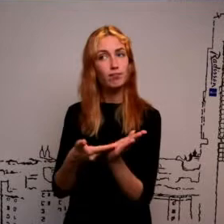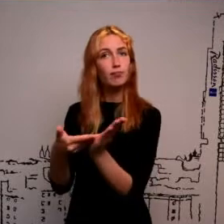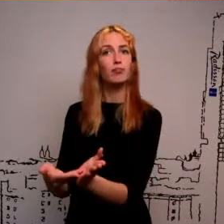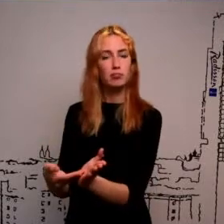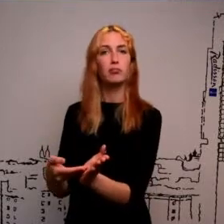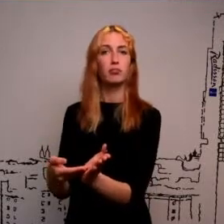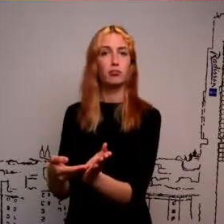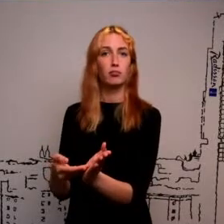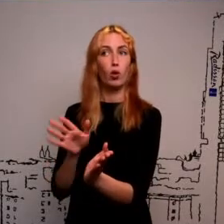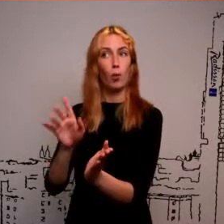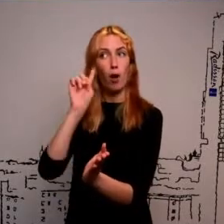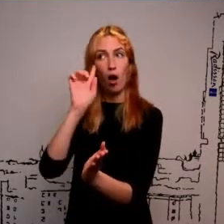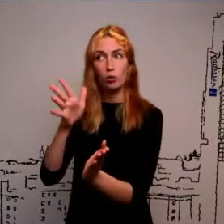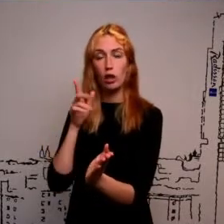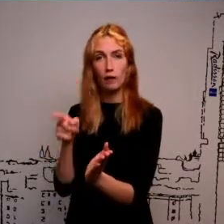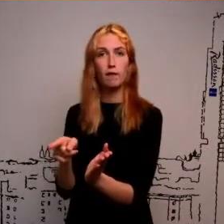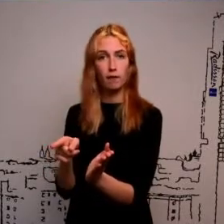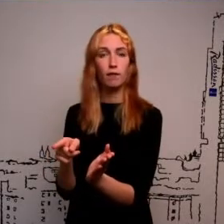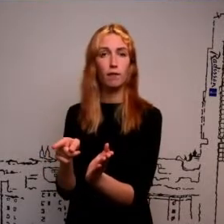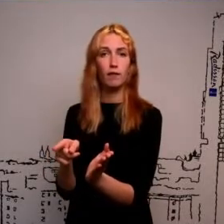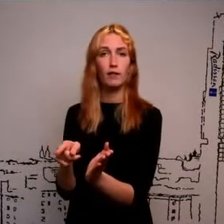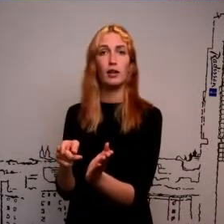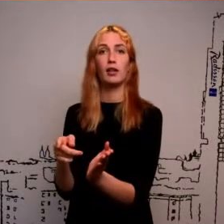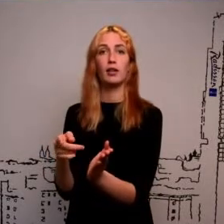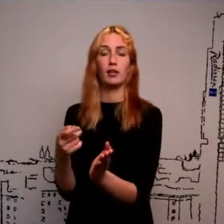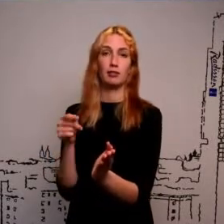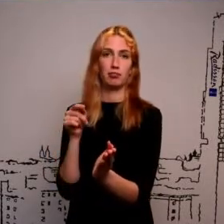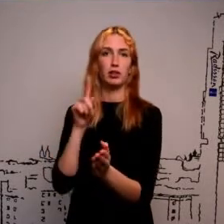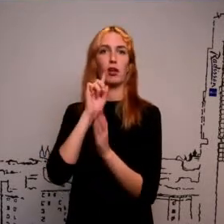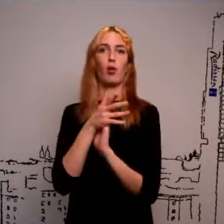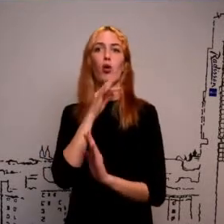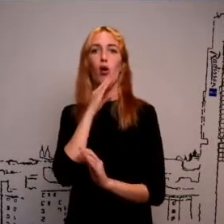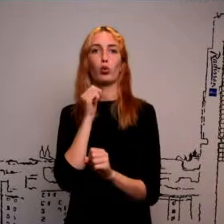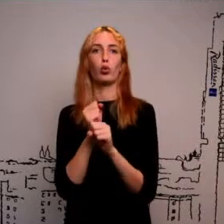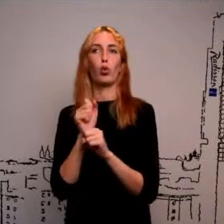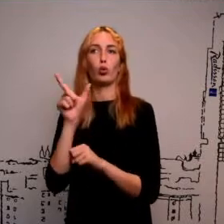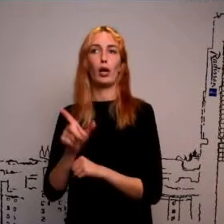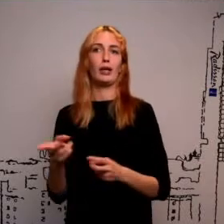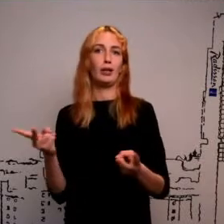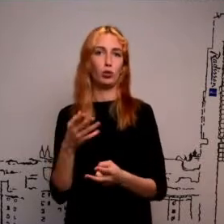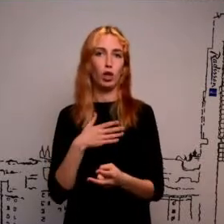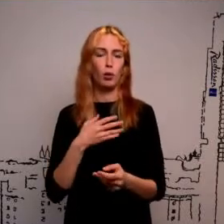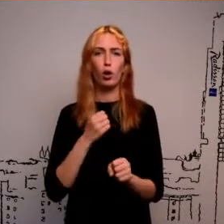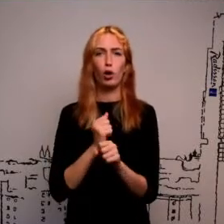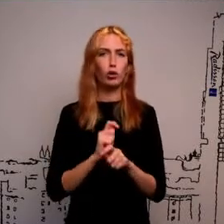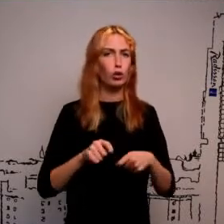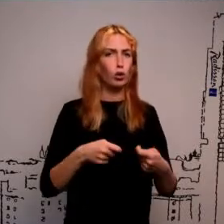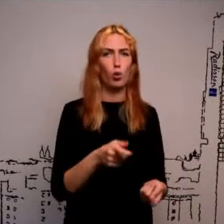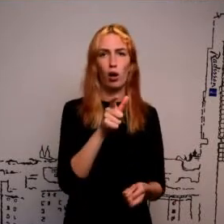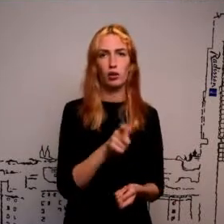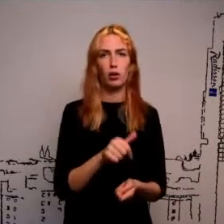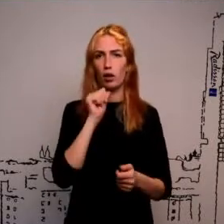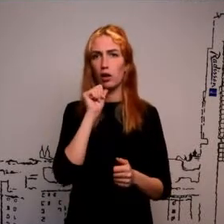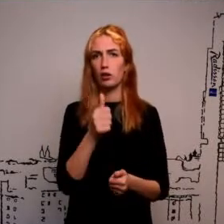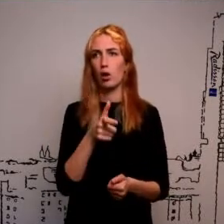selles arusaadavas keeles, millist töötajat me tahame. Et tööandja ei saa öelda, et see on talle väga suur täiendav